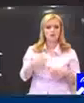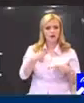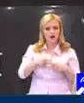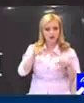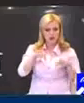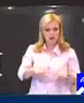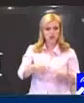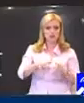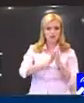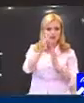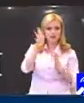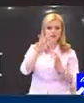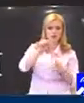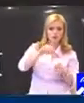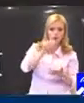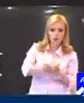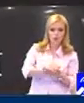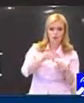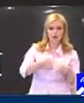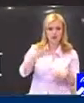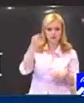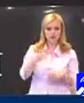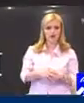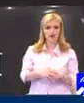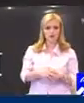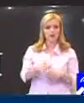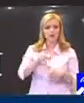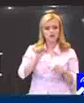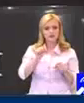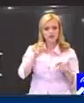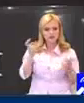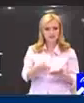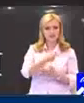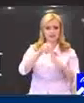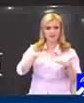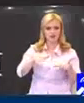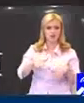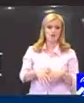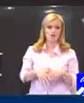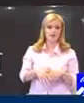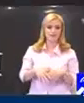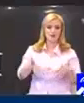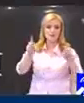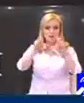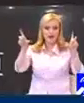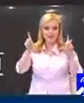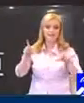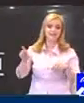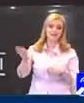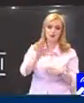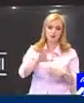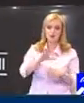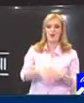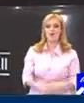le producem, dar care merită să fie îmbunătățite în așa fel ca să-și găsească locul pe rafturile din